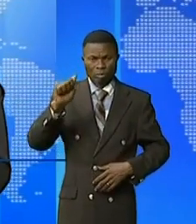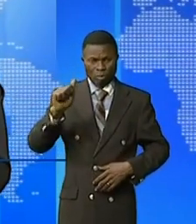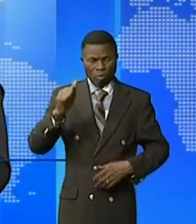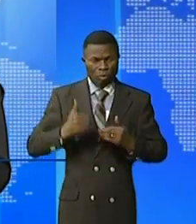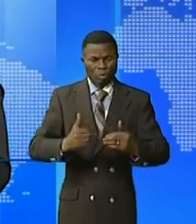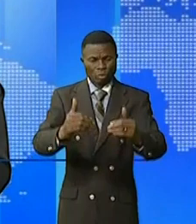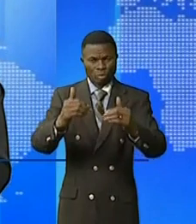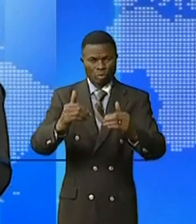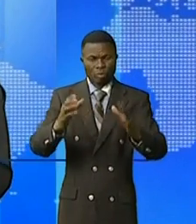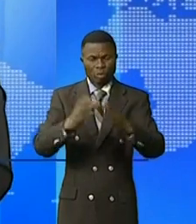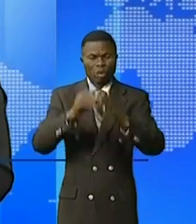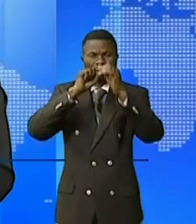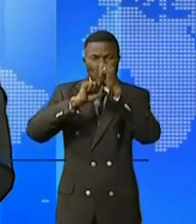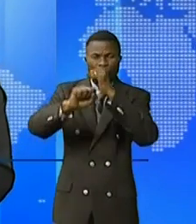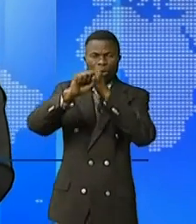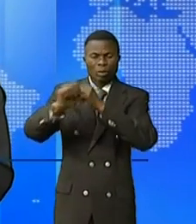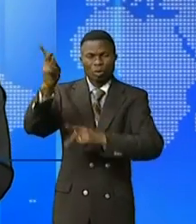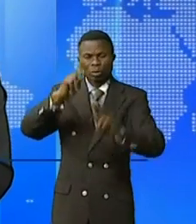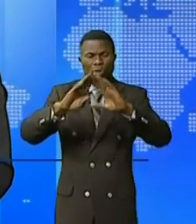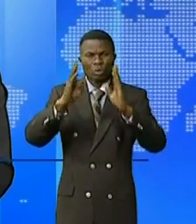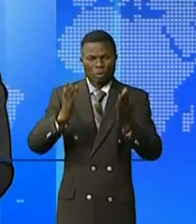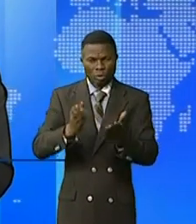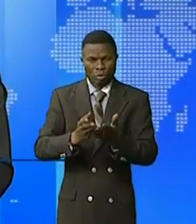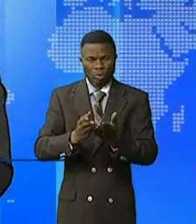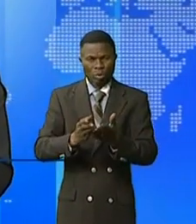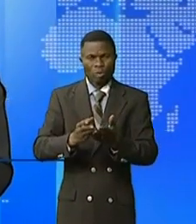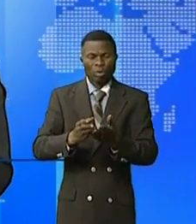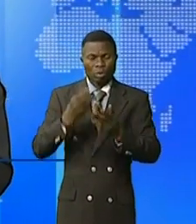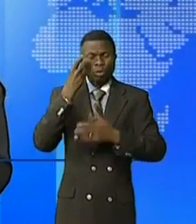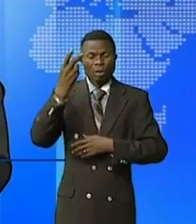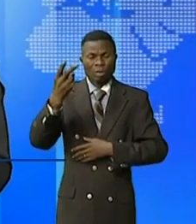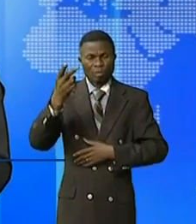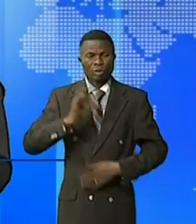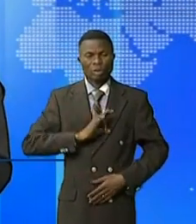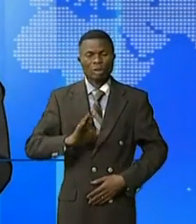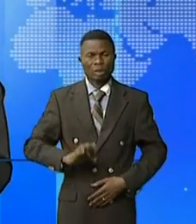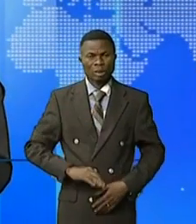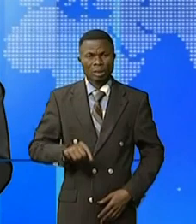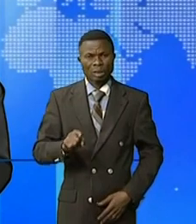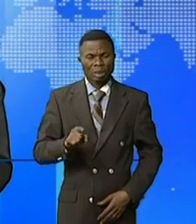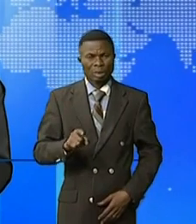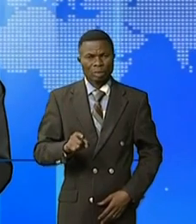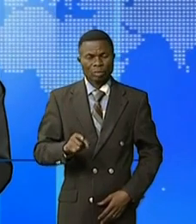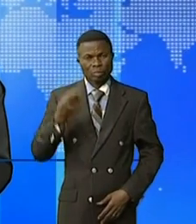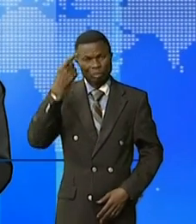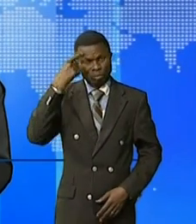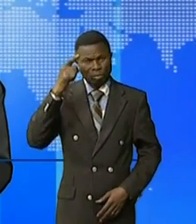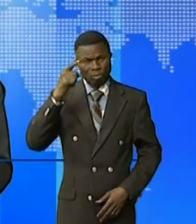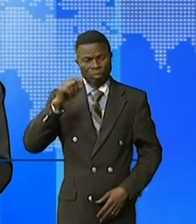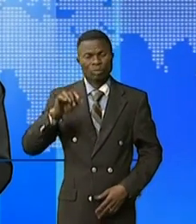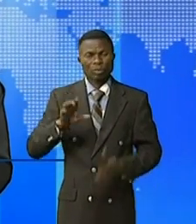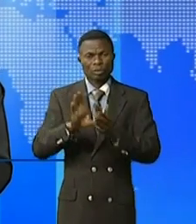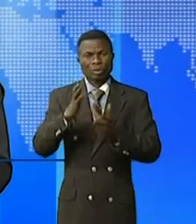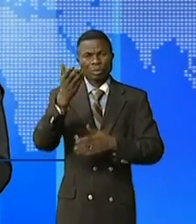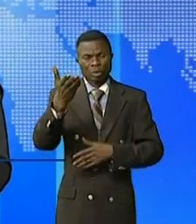poursuit avec la sensibilisation de la population sur la vision du chef de l'État, Félix-Antoine Tshisekedi, Jacques Kaboba, pour le